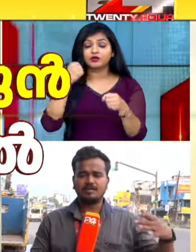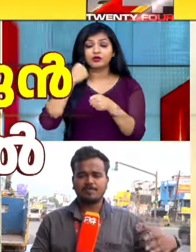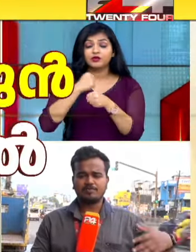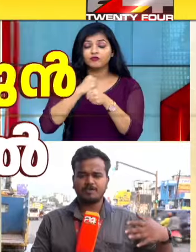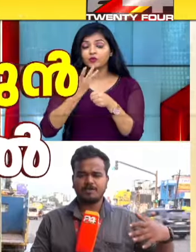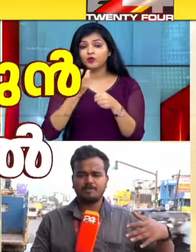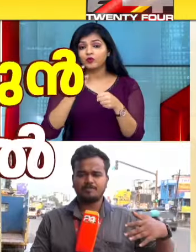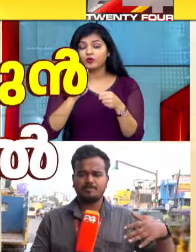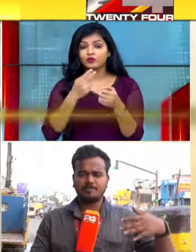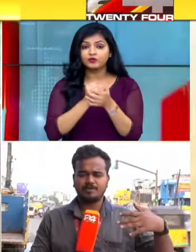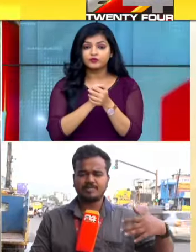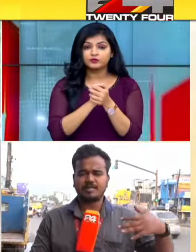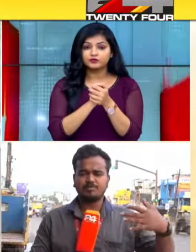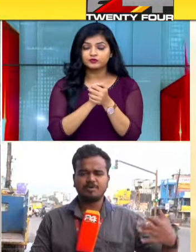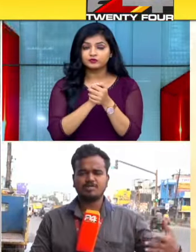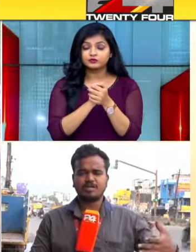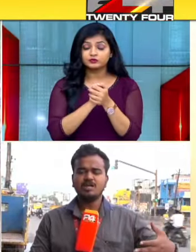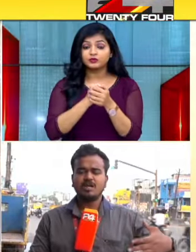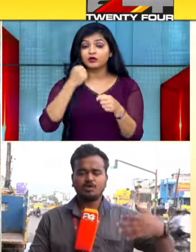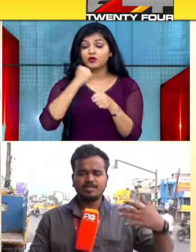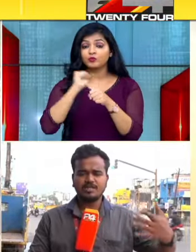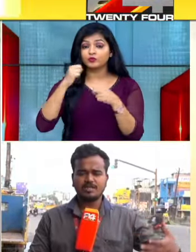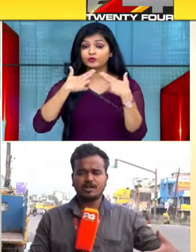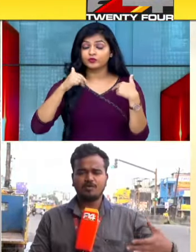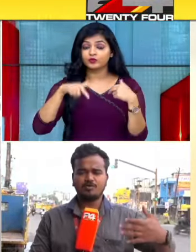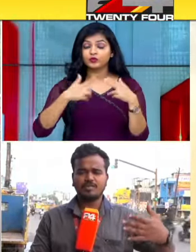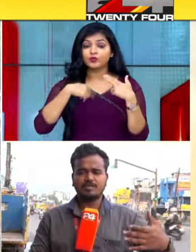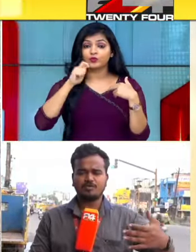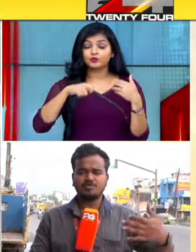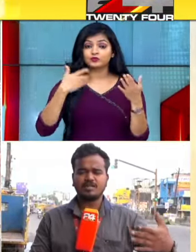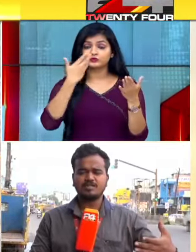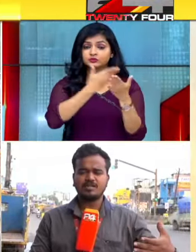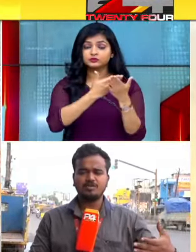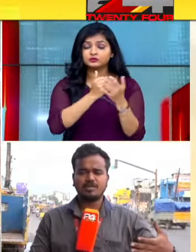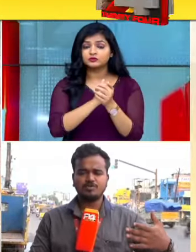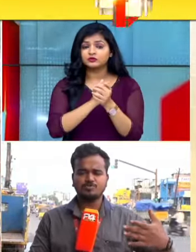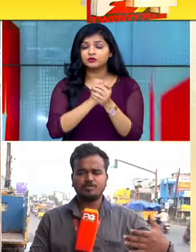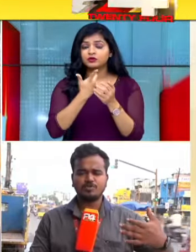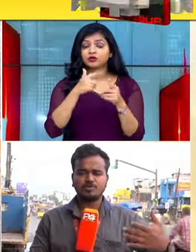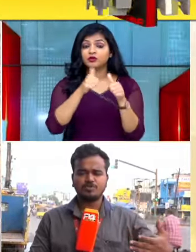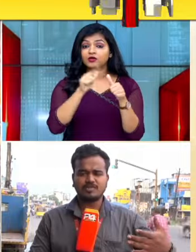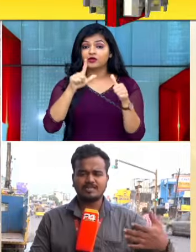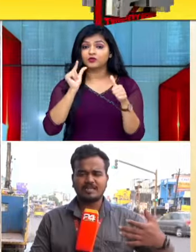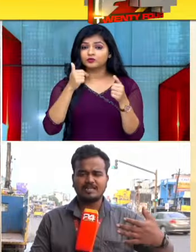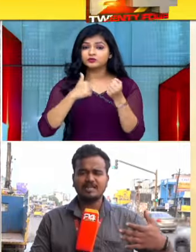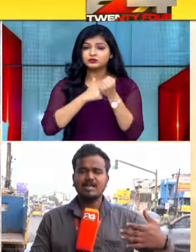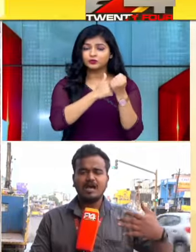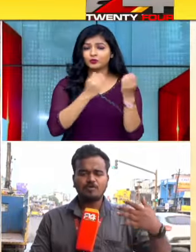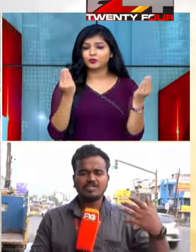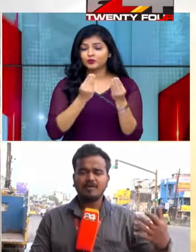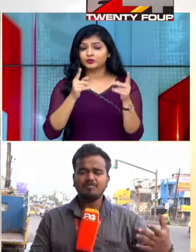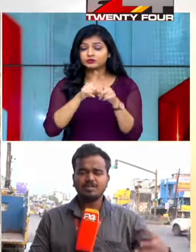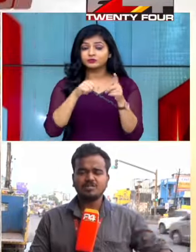സർക്കാർ അല്ലെങ്കിൽ സർക്കാർ അഭിഭാഷകൻ കോടതിയിൽ ഒരു തരത്തിലെങ്കിലും അല്ലു അർജുനെ പിന്തുണയ്ക്കുന്ന രീതിയിൽ,